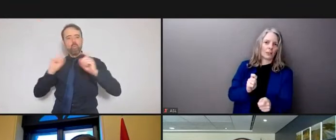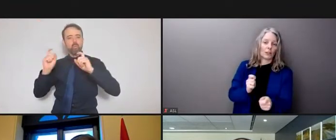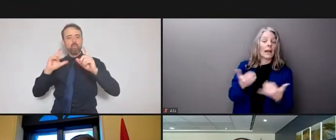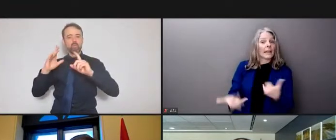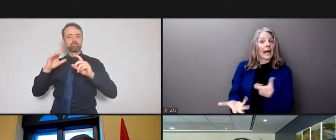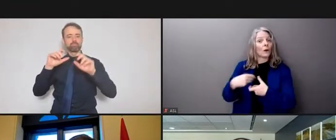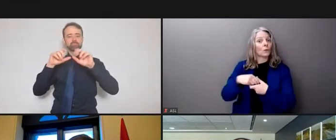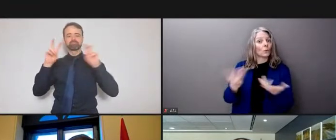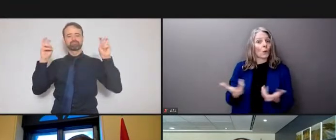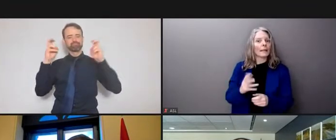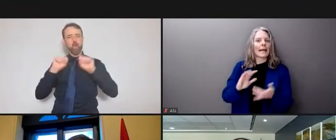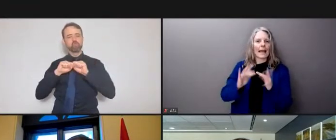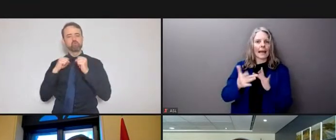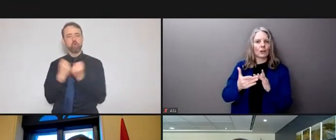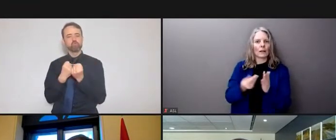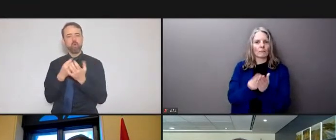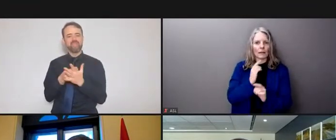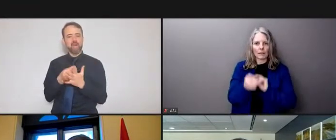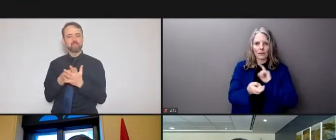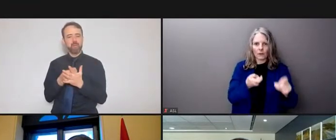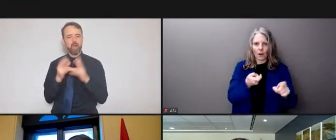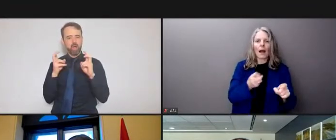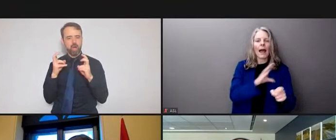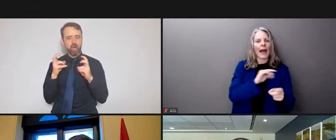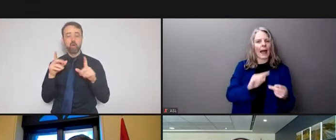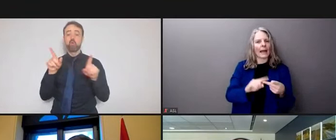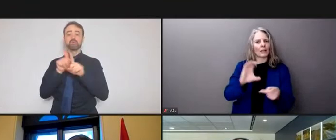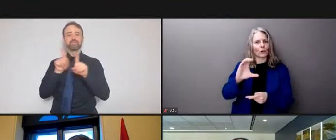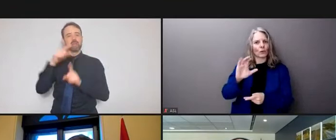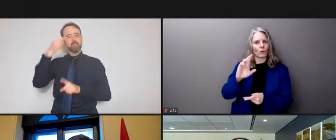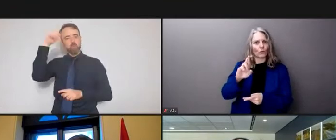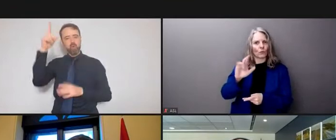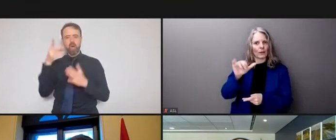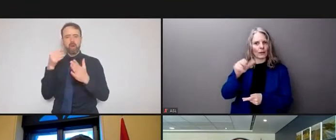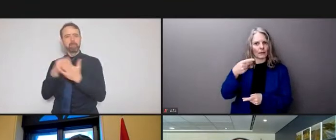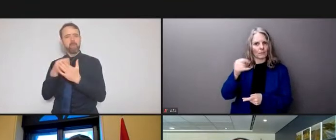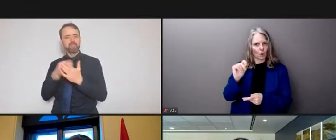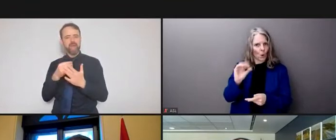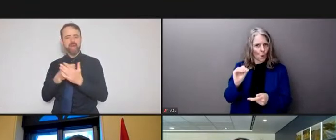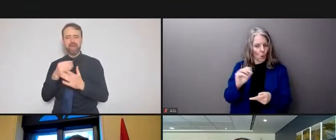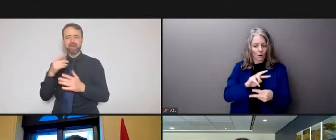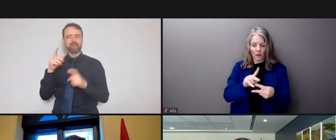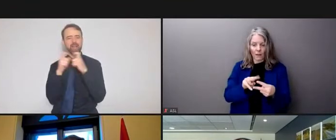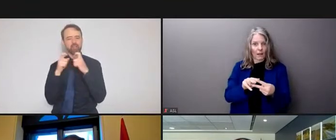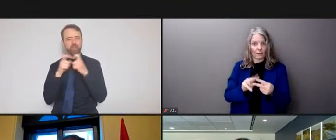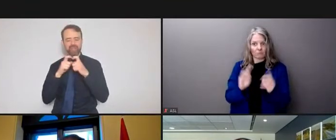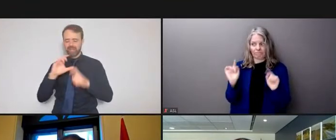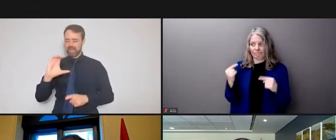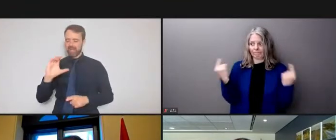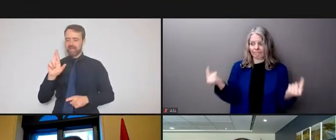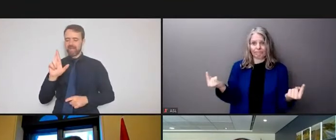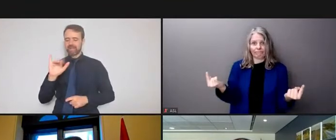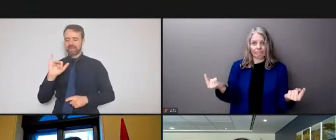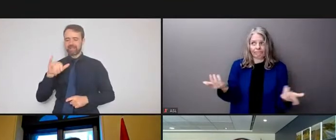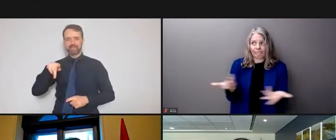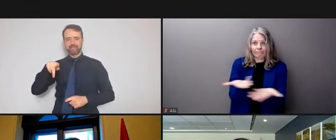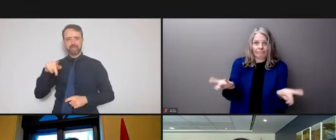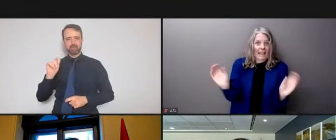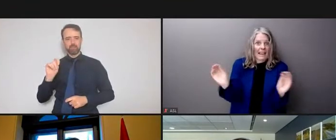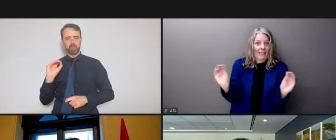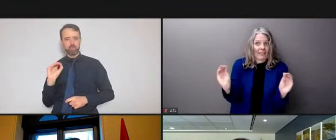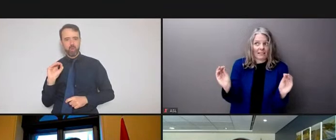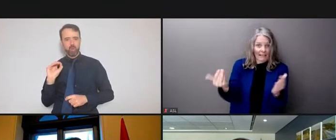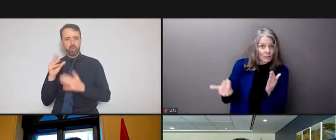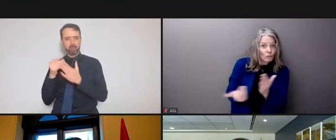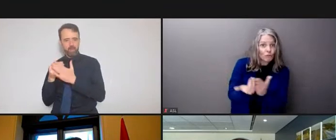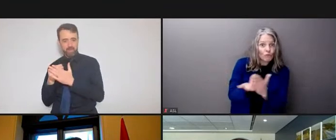et notre système institutionnel le système du FinTrack le